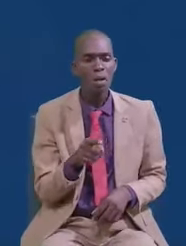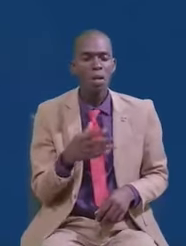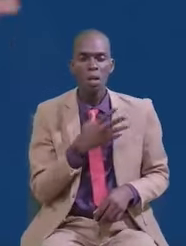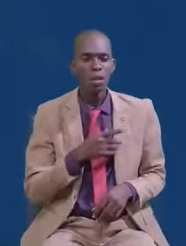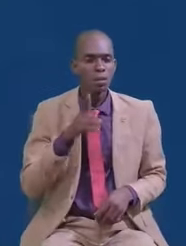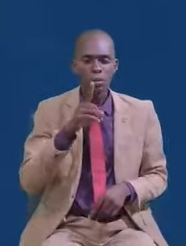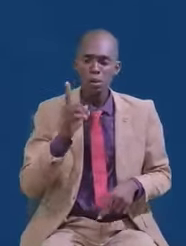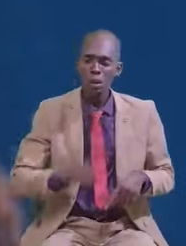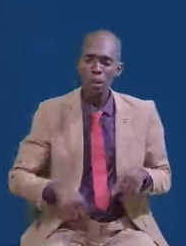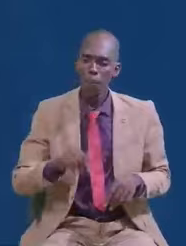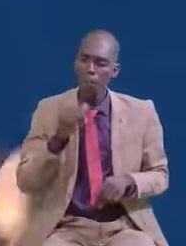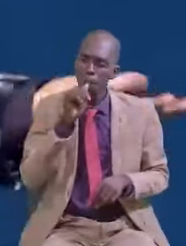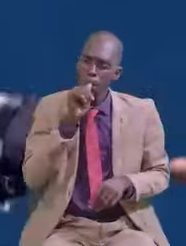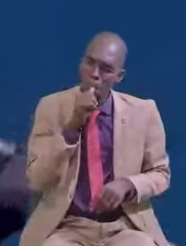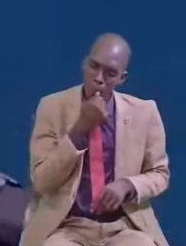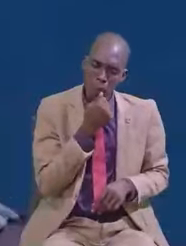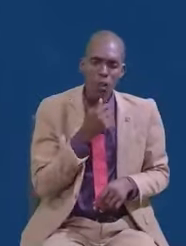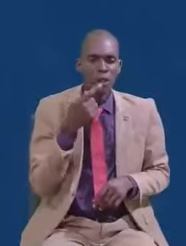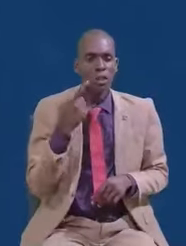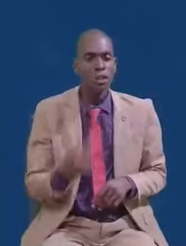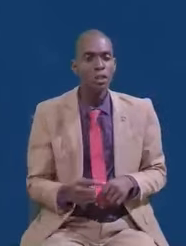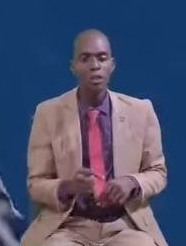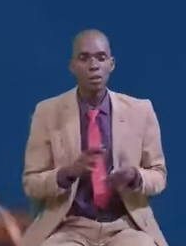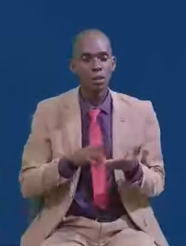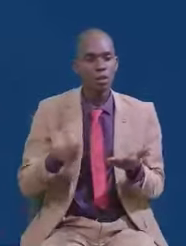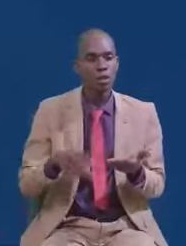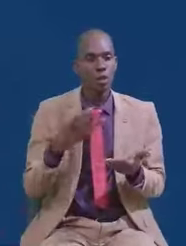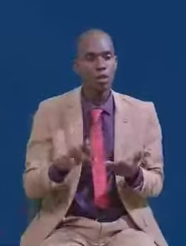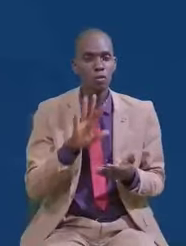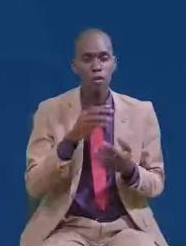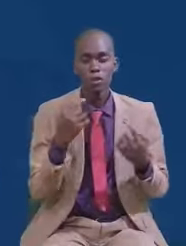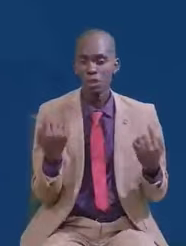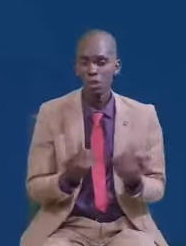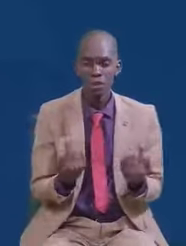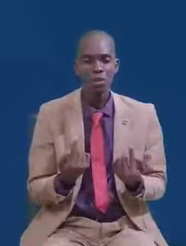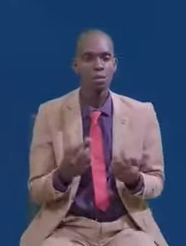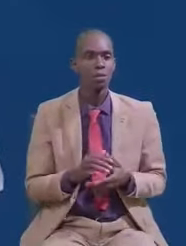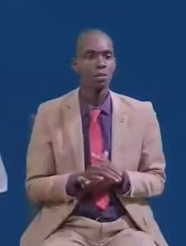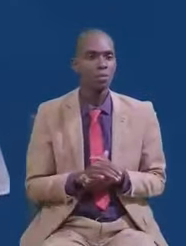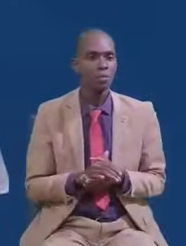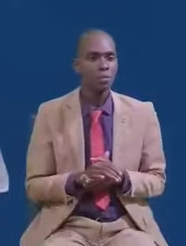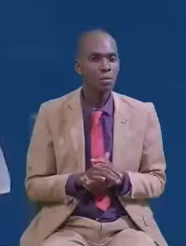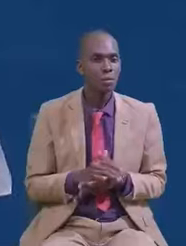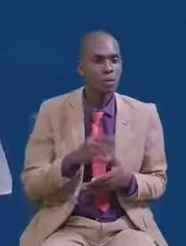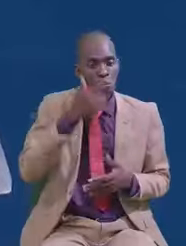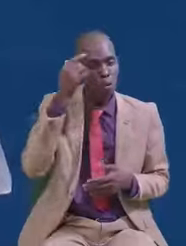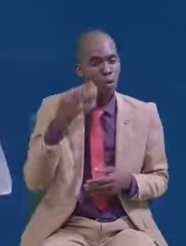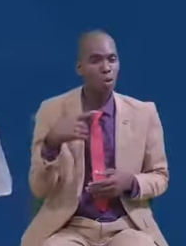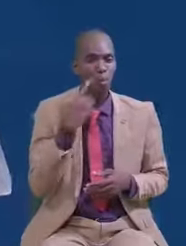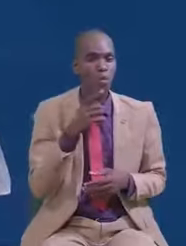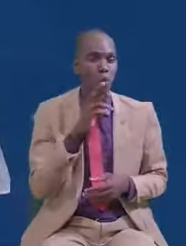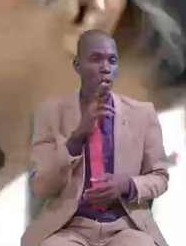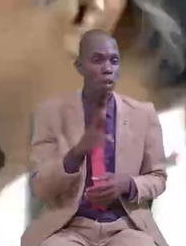Tu ne pouvais pas supporter les conséquences de tes péchés même ici sur terre. Il est venu.